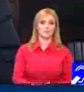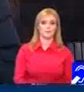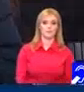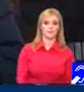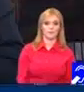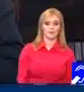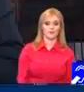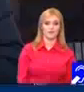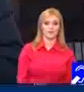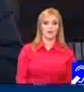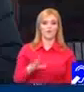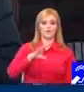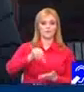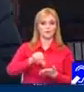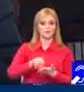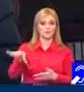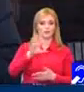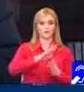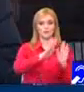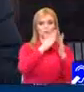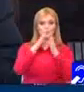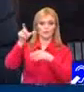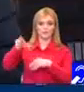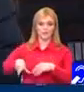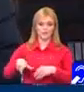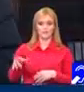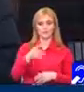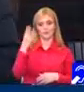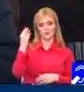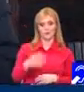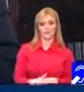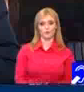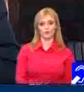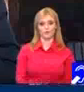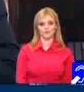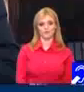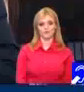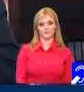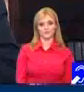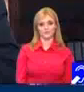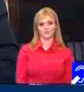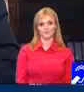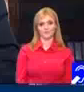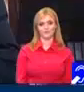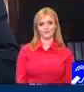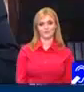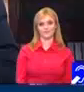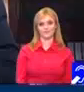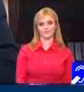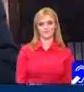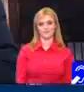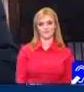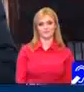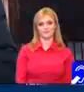tăcută mereu, mereu presurată cu țărna mormântului tatălui meu. O buzele ce sărutară al tatei mormânt, mai